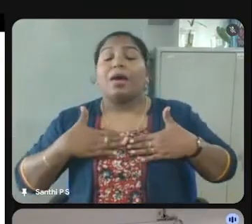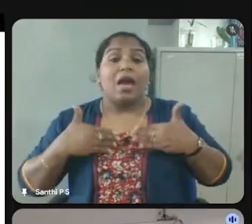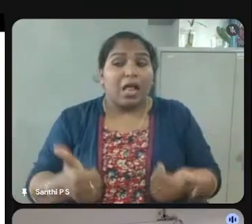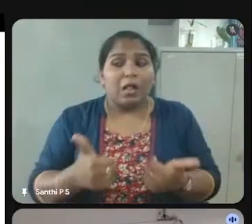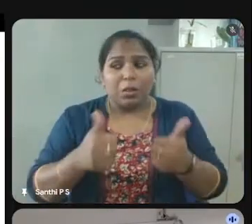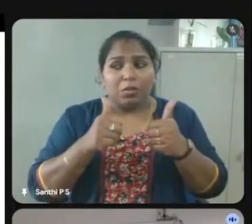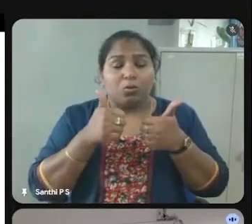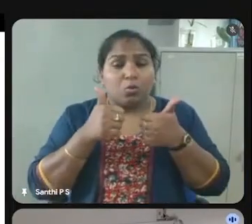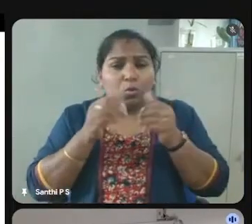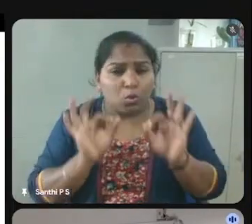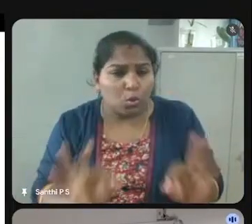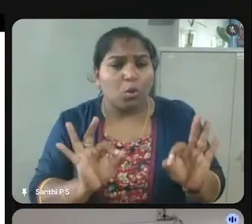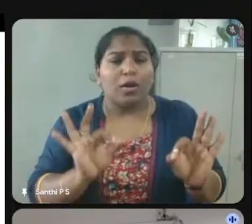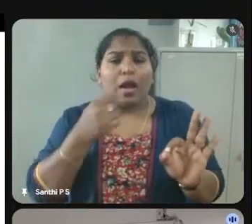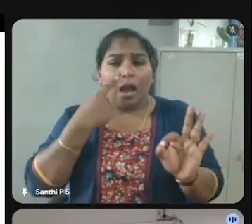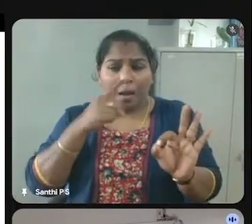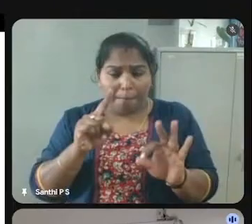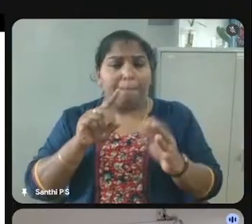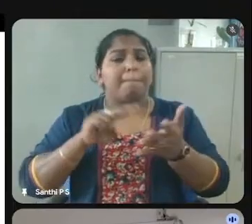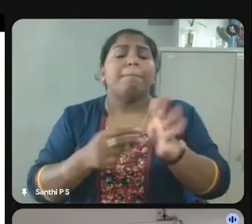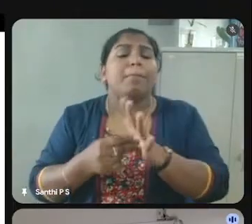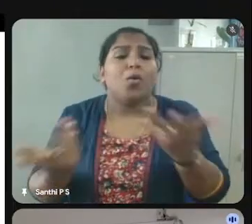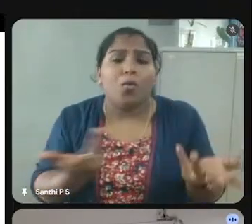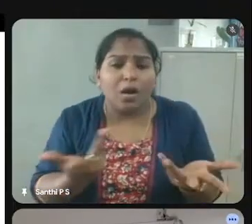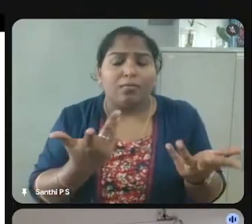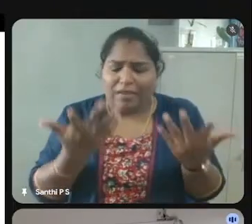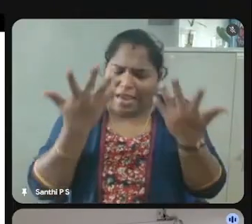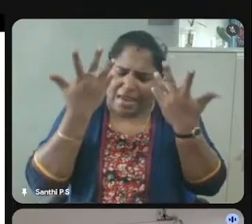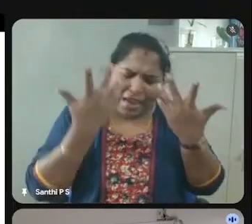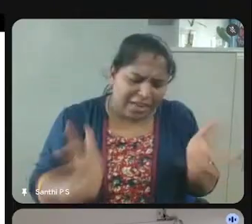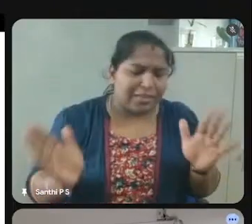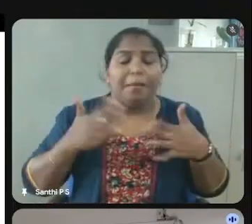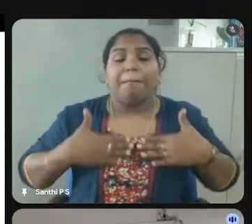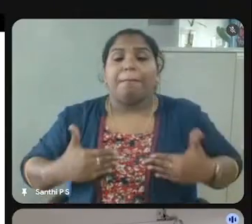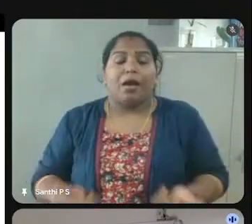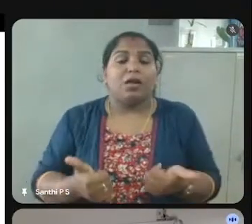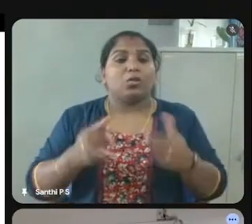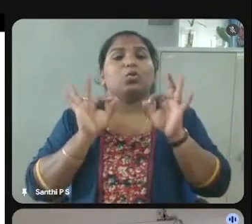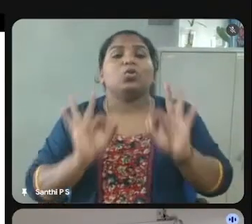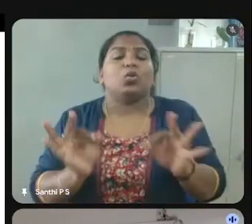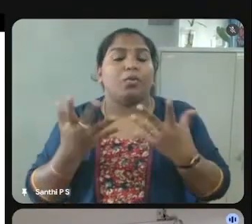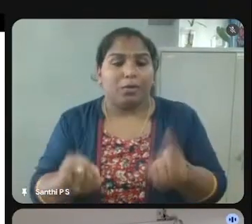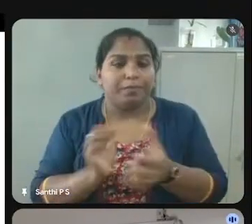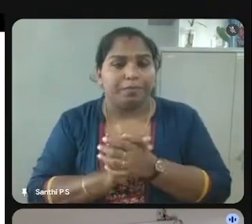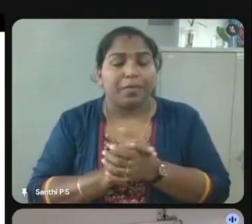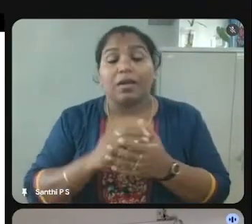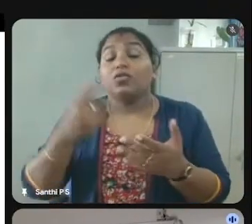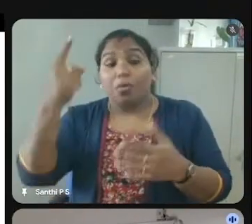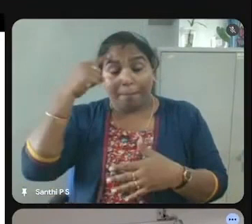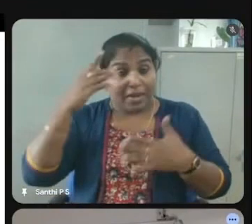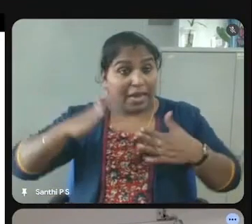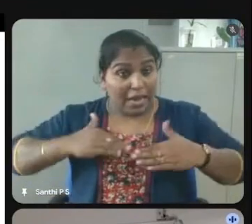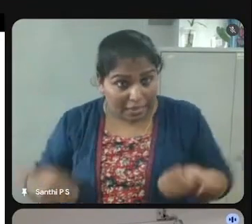എന്ന് പറയുന്നത് ശാരീരികമായിട്ടും അതെ, മാനസികമായിട്ടും അതെ, നമ്മൾ ആ ഒരു ആരോഗ്യം മെച്ചപ്പെട്ട ആരോഗ്യം കീപ്പ് ചെയ്യുക എന്നുള്ളത് നമ്മുടെ